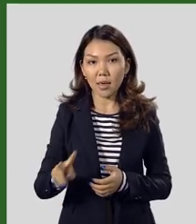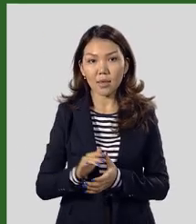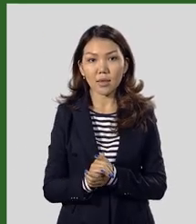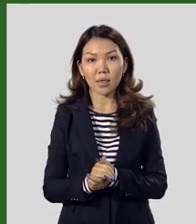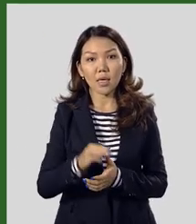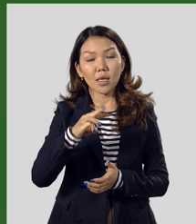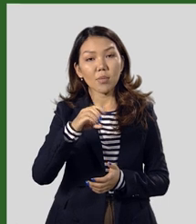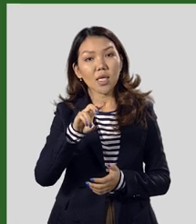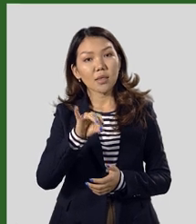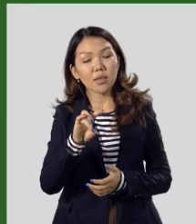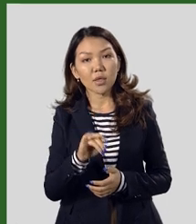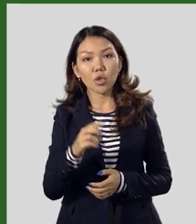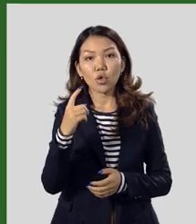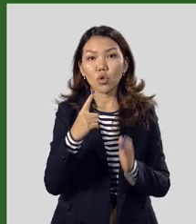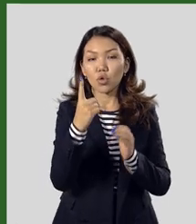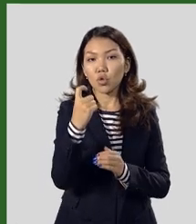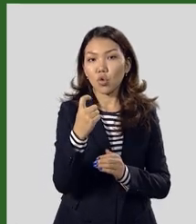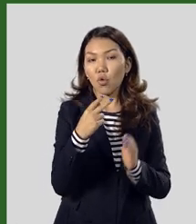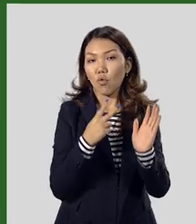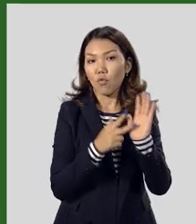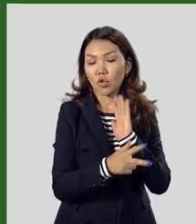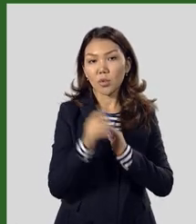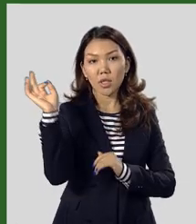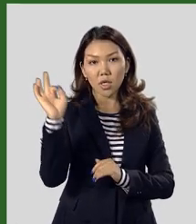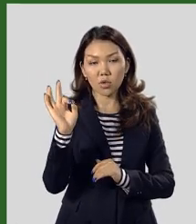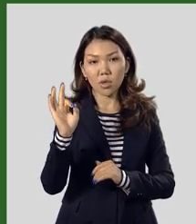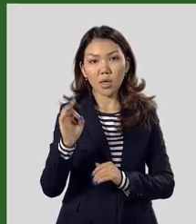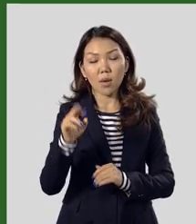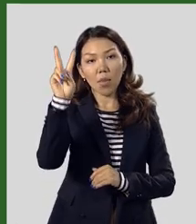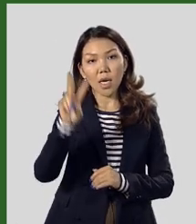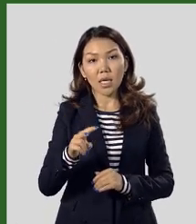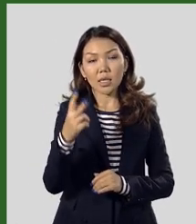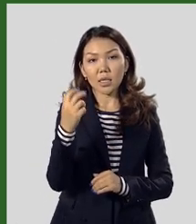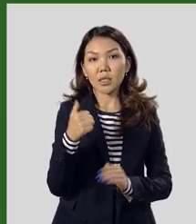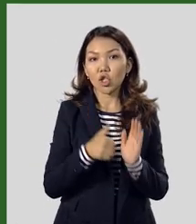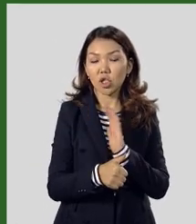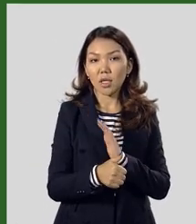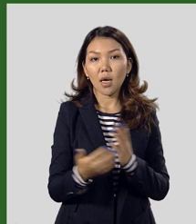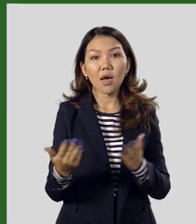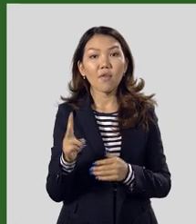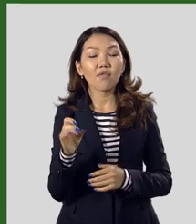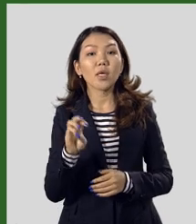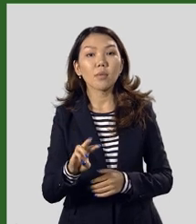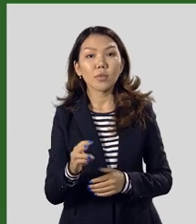Меридианы 180 градусов, параллели 360. Какова длина в километрах?